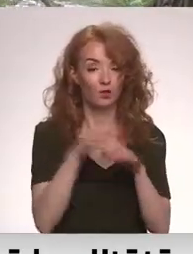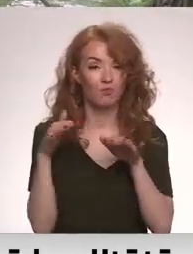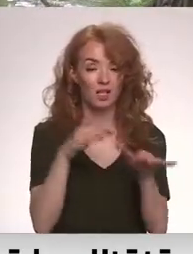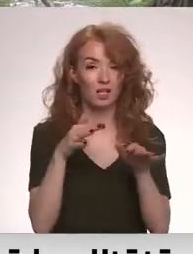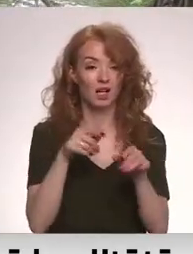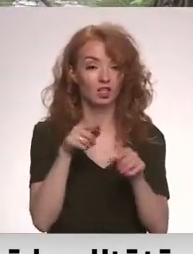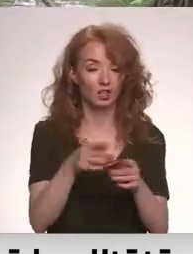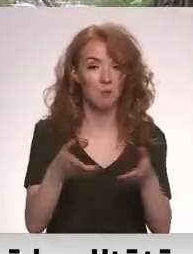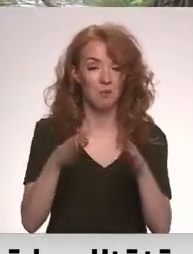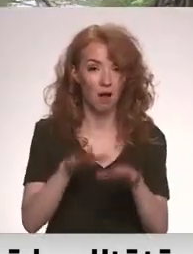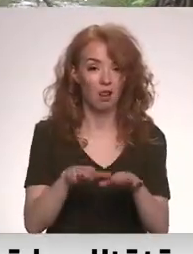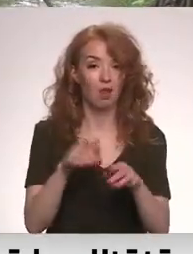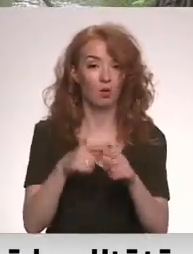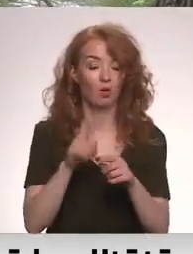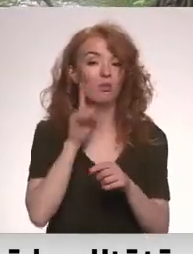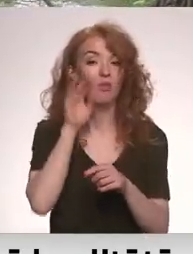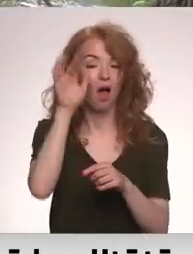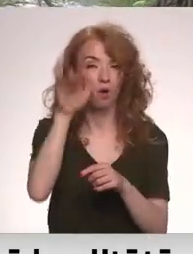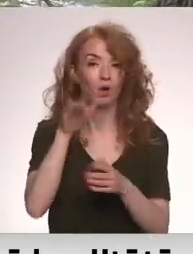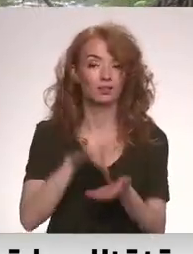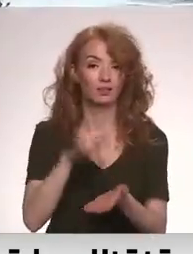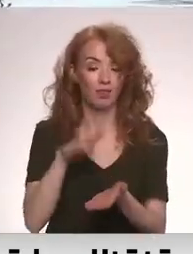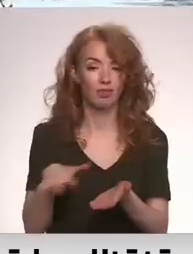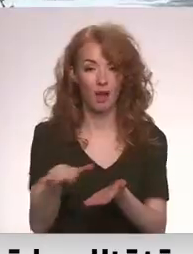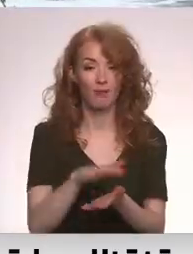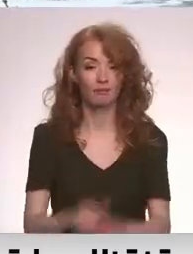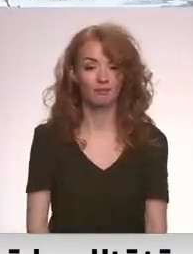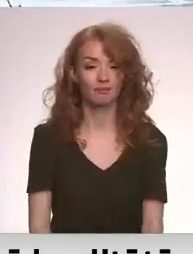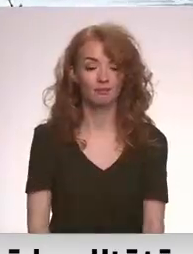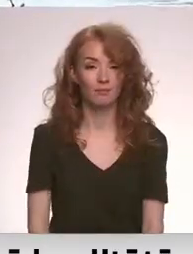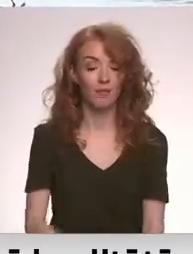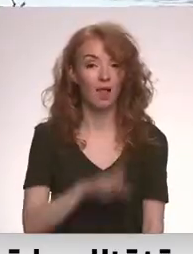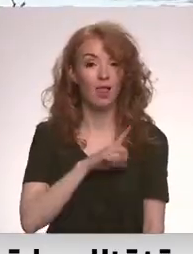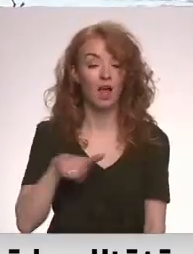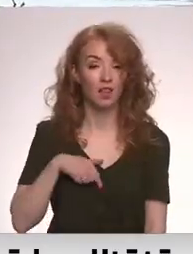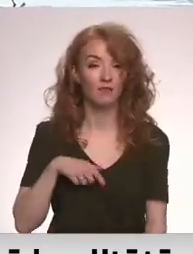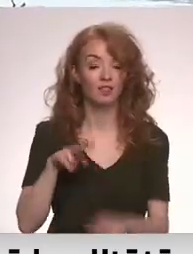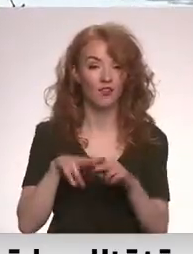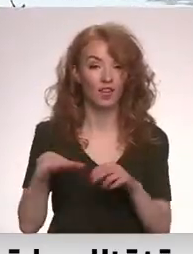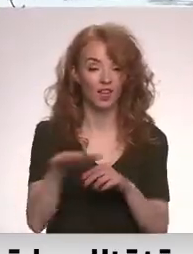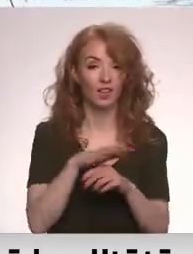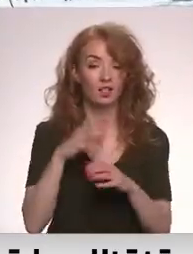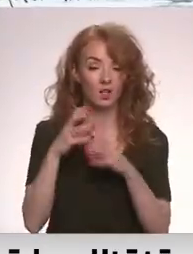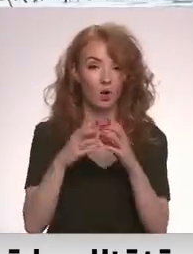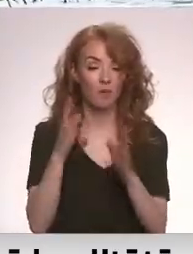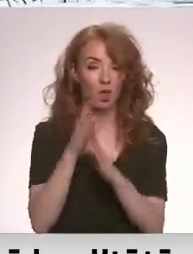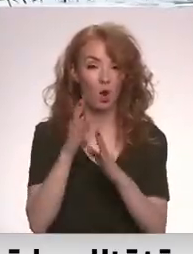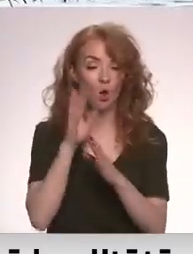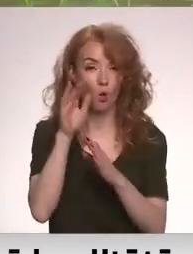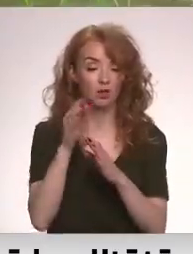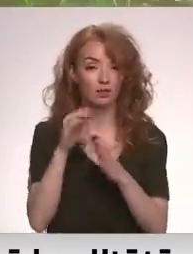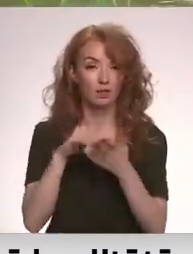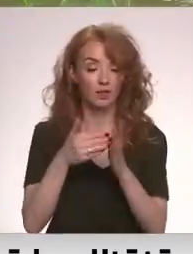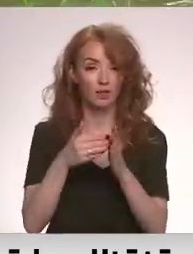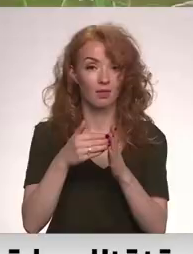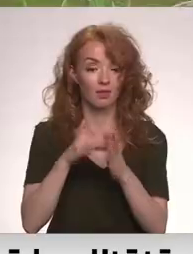aizsprosta paliekas šeit nākotnes ciemata centrā. Kā dzīst Latvijas vides ģeoloģijas un meteoroloģijas centra eksperti,